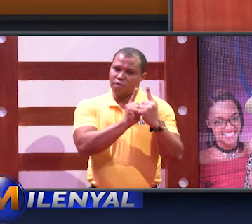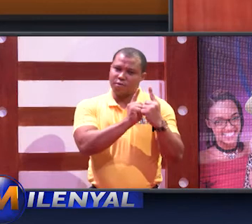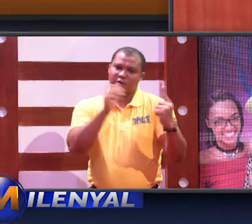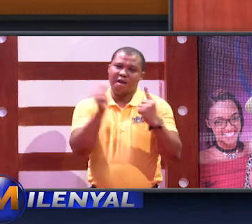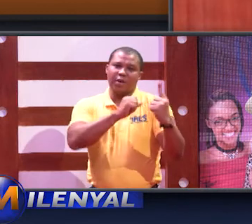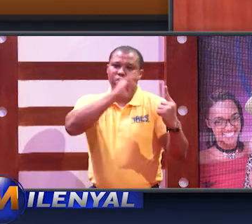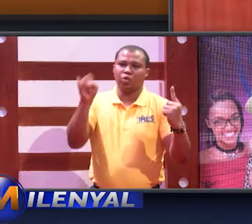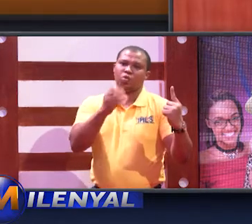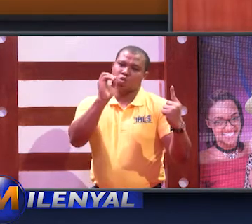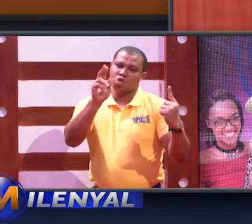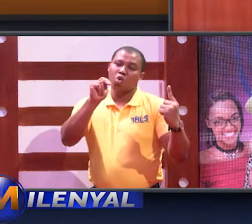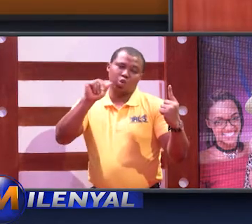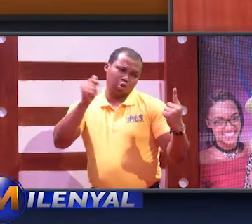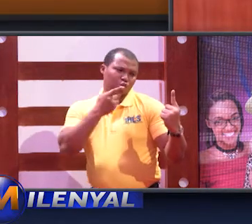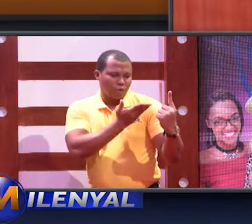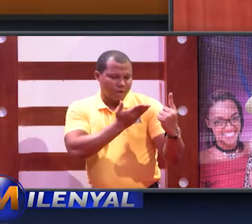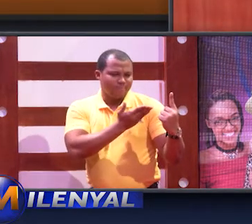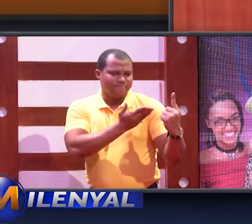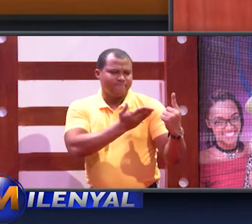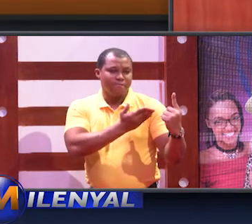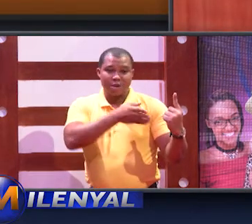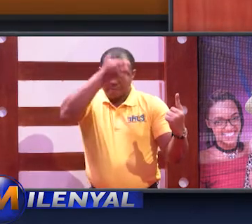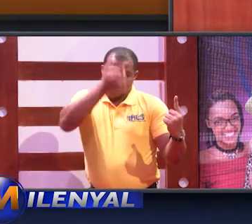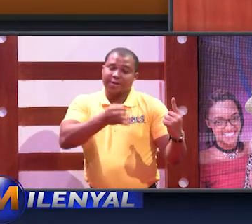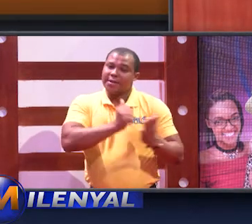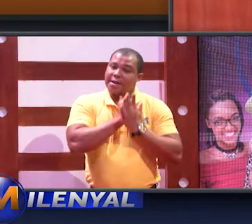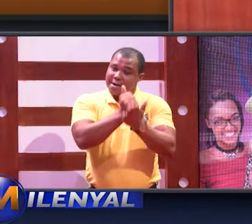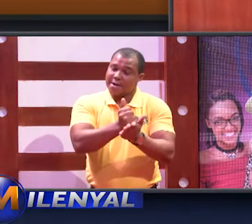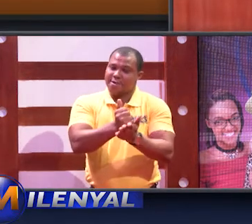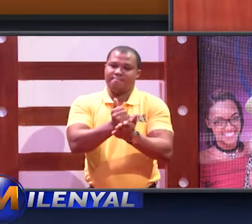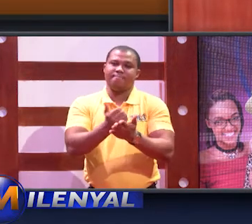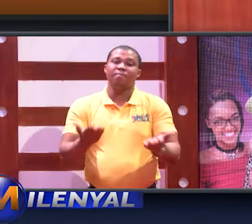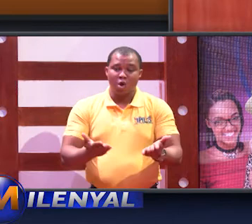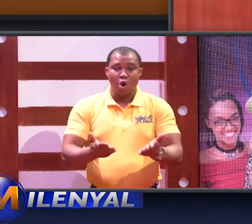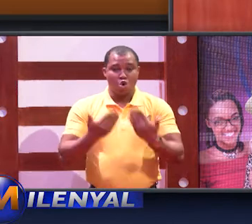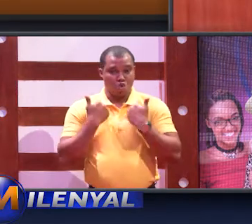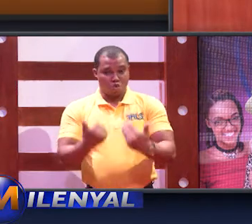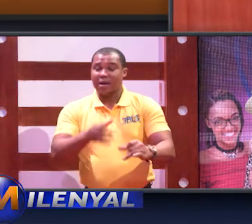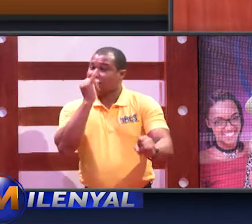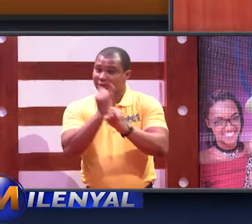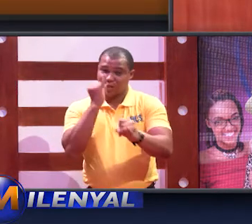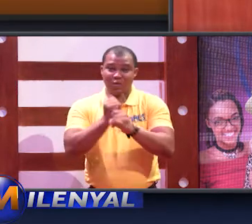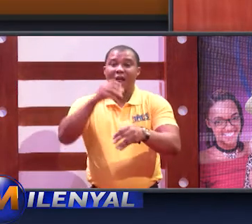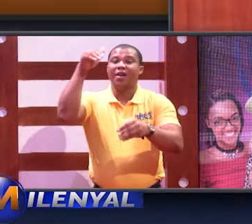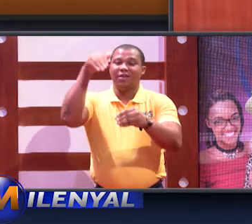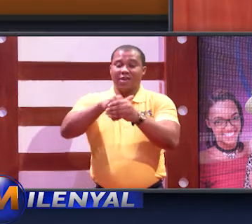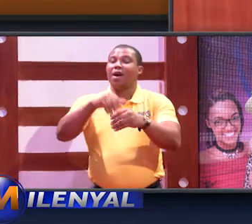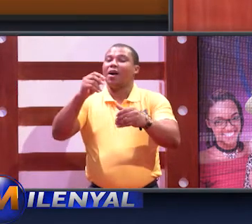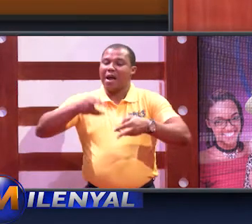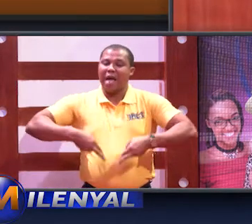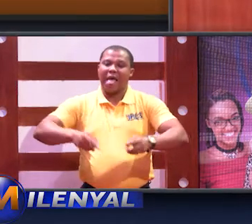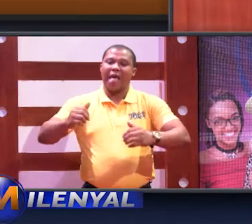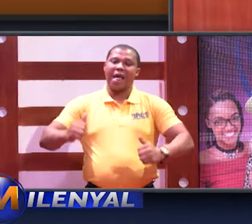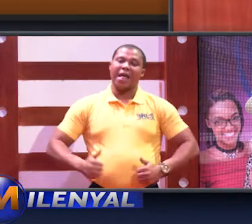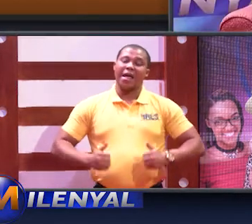nous à cœur. Et c'est ça qui fait c'est dans le local Impact que nous vraiment un institut à héberger pour le moment. Donc, qui est dans le premier Riel Jérémy, numéro